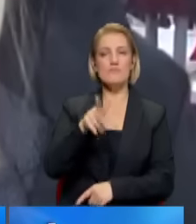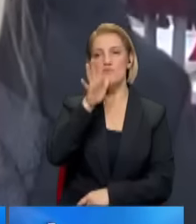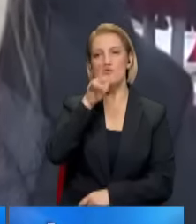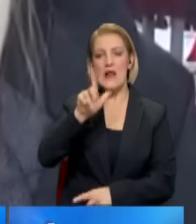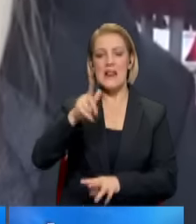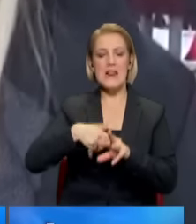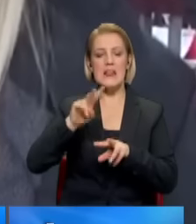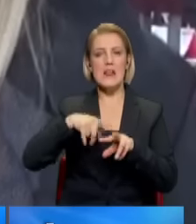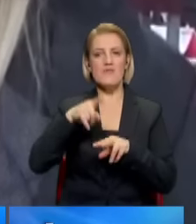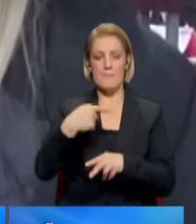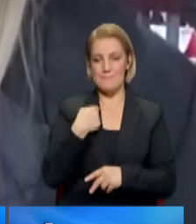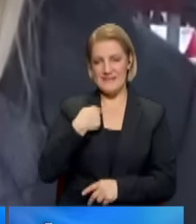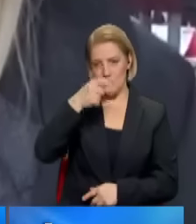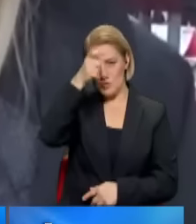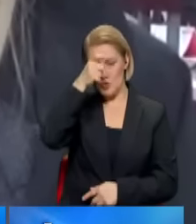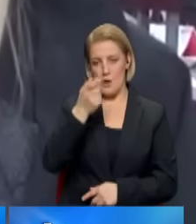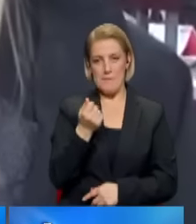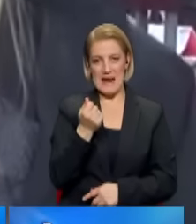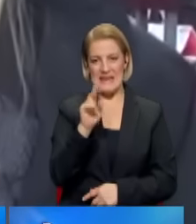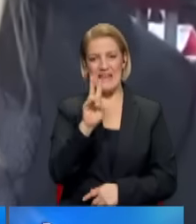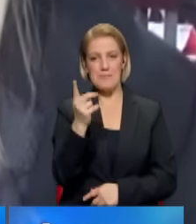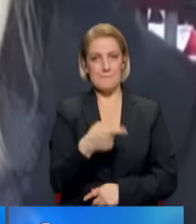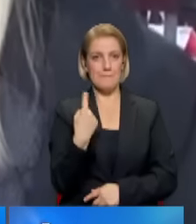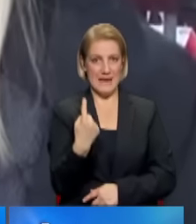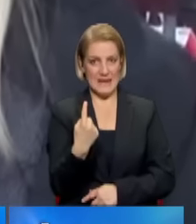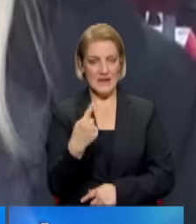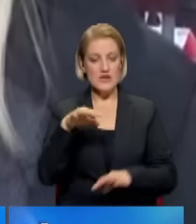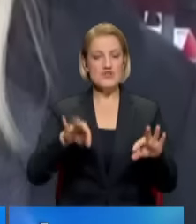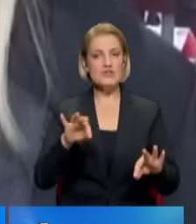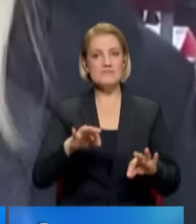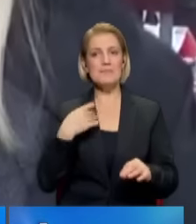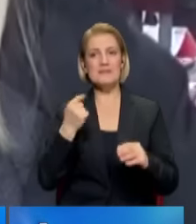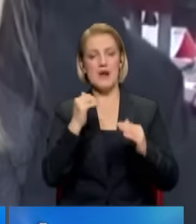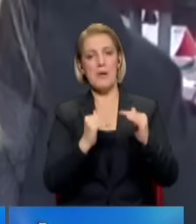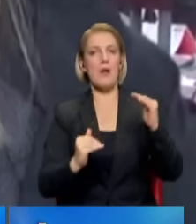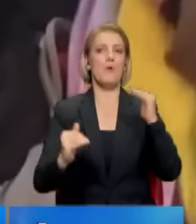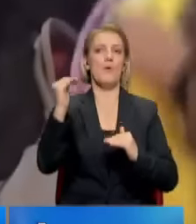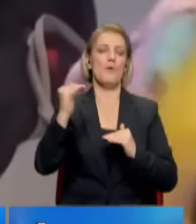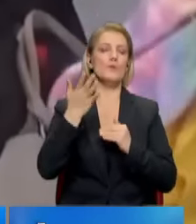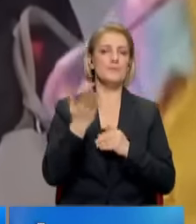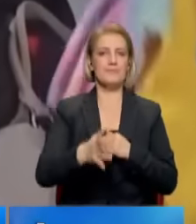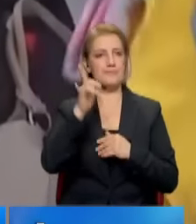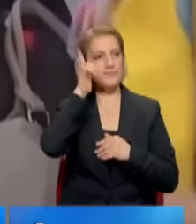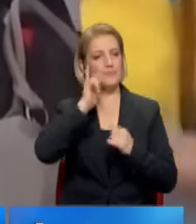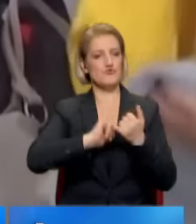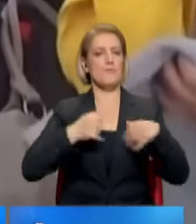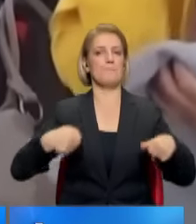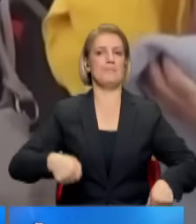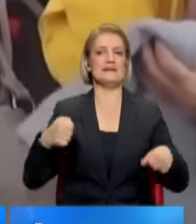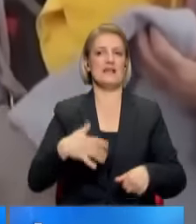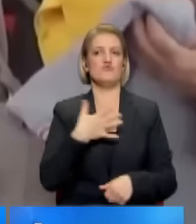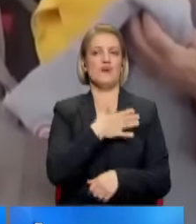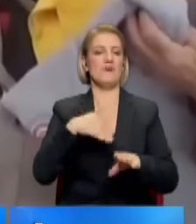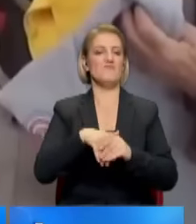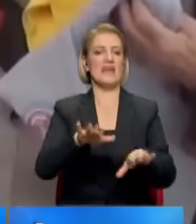Bulgaristan levası bizim paramızın 20'de 1'i civarındayken şimdi bizim paramızı katladı geçti. Edirne'de cumartesi pazarını